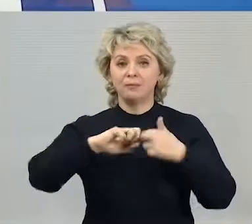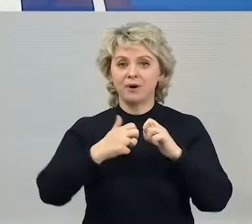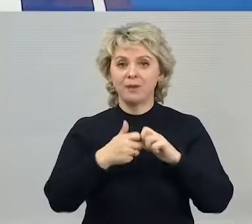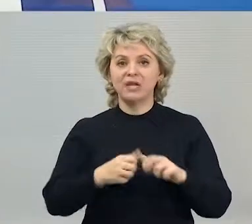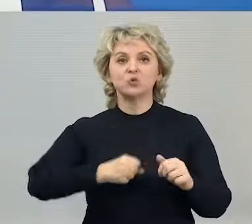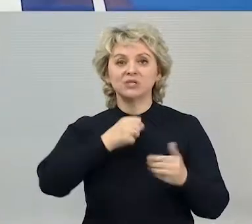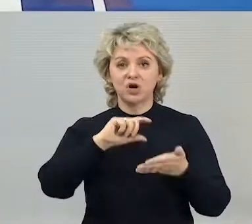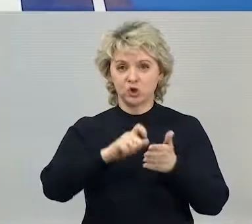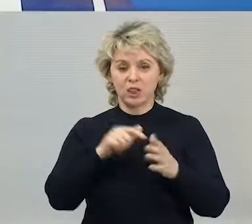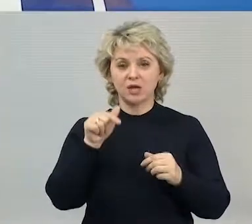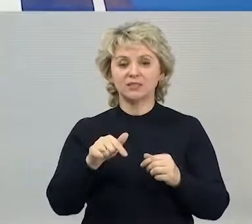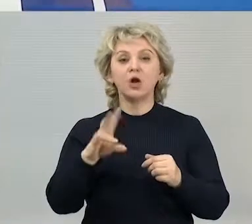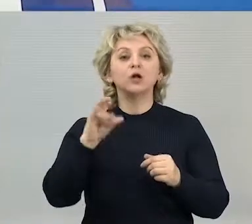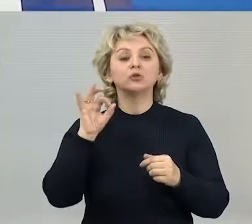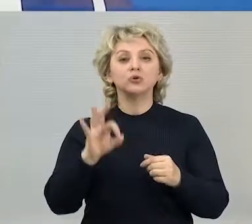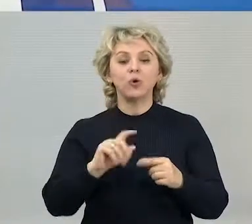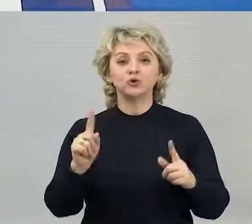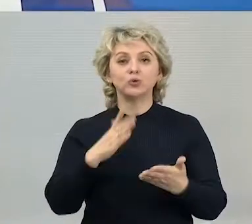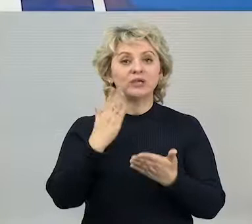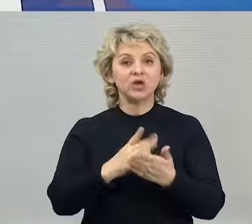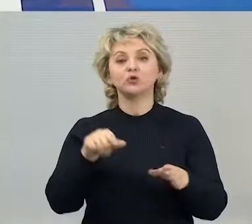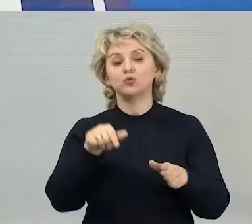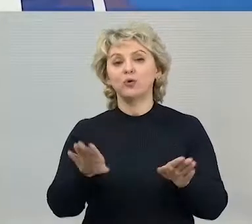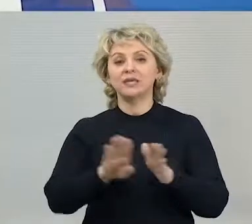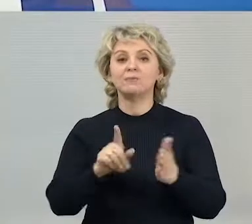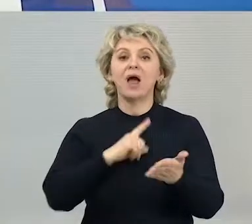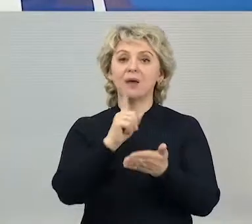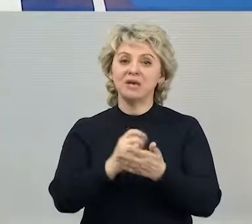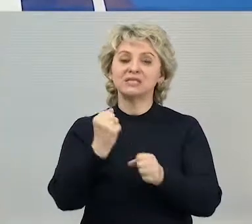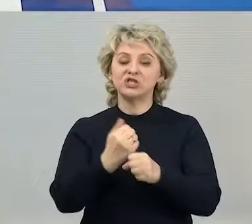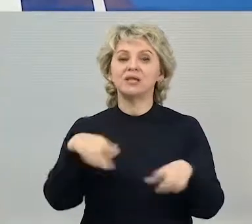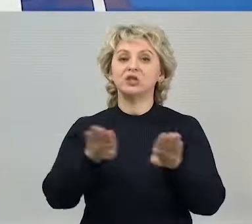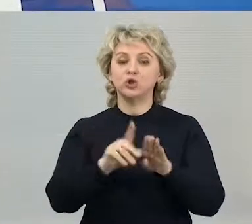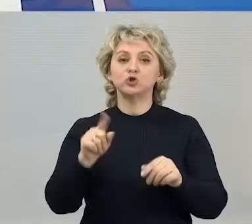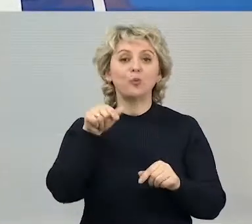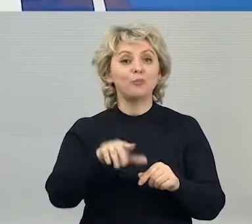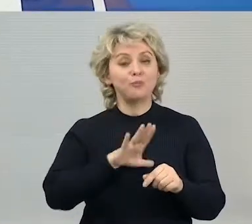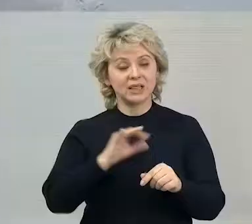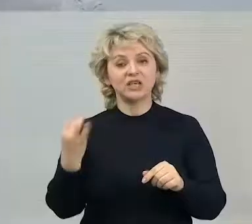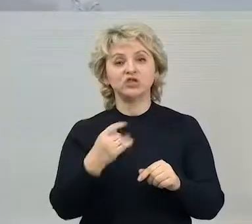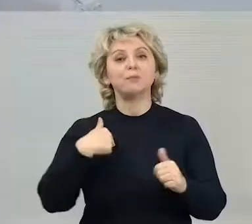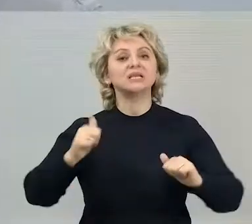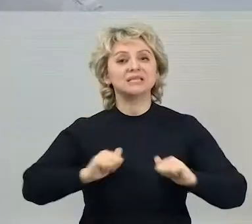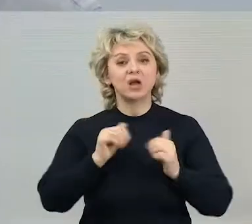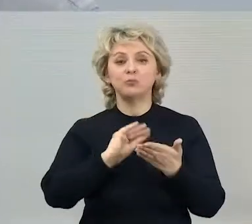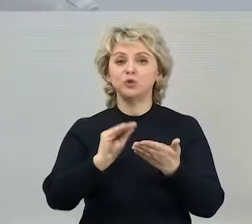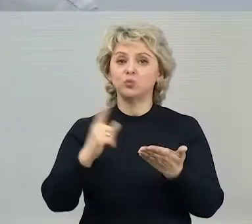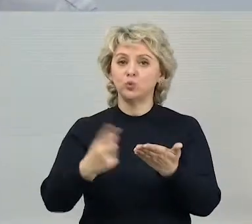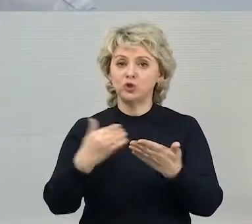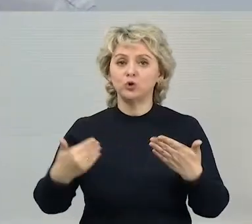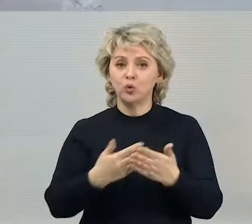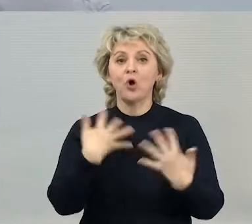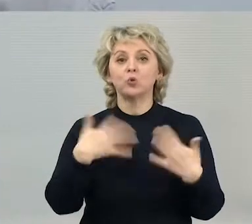у старшеклассников. Но что есть, то есть. И мы обязаны сделать так, чтобы это было интересно. Мы стараемся, пишем учебники